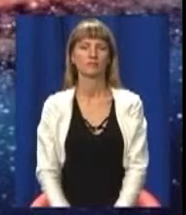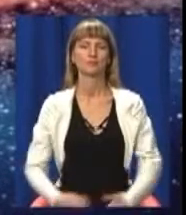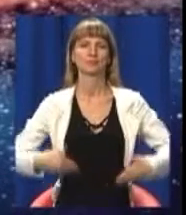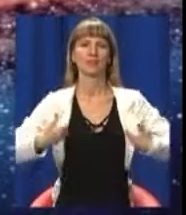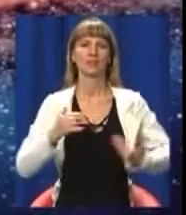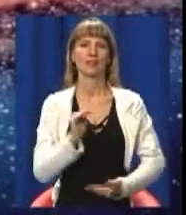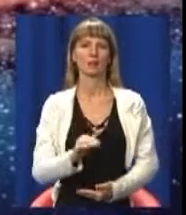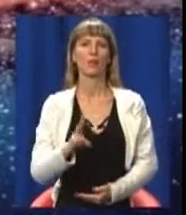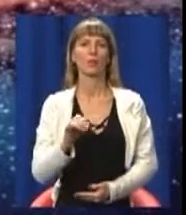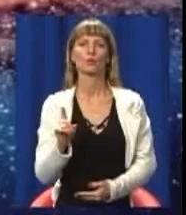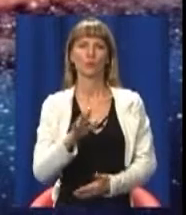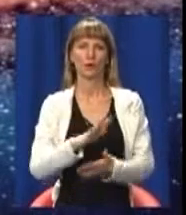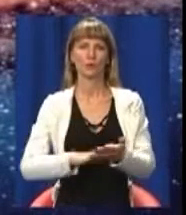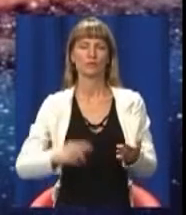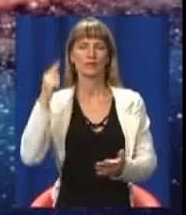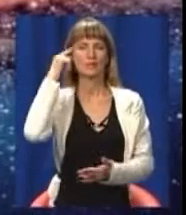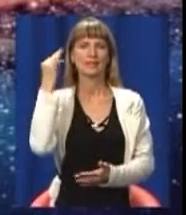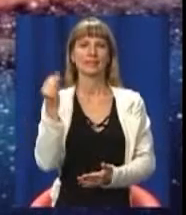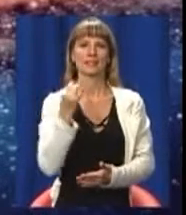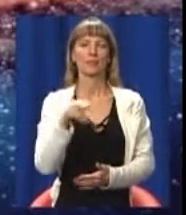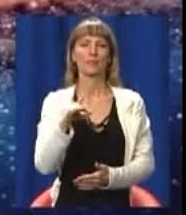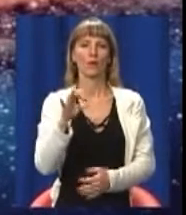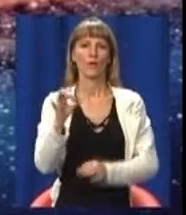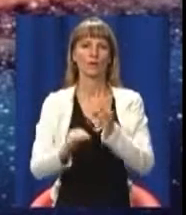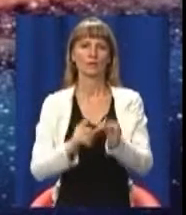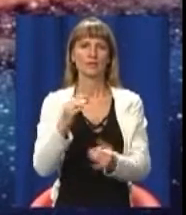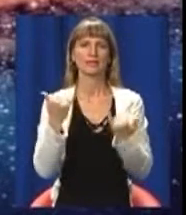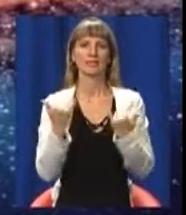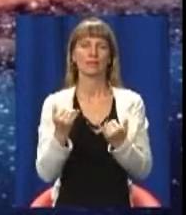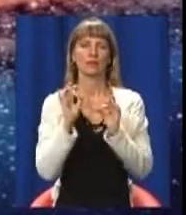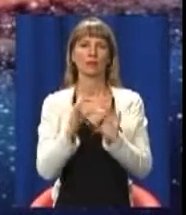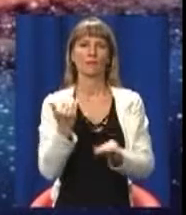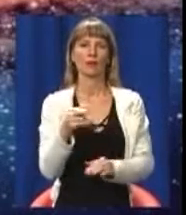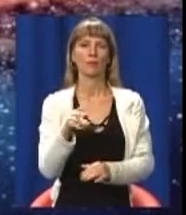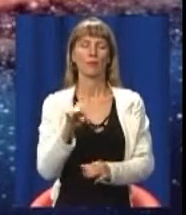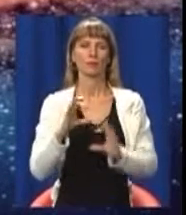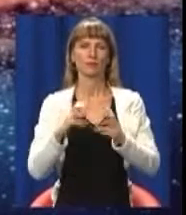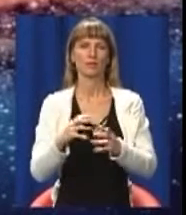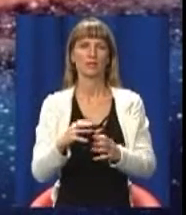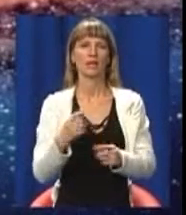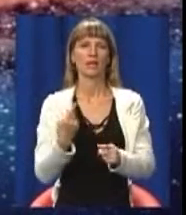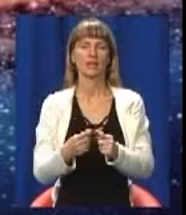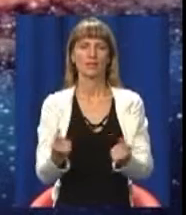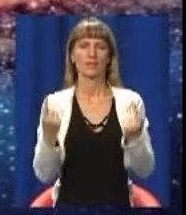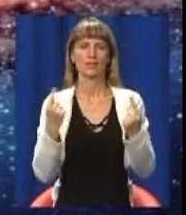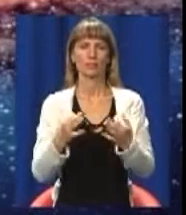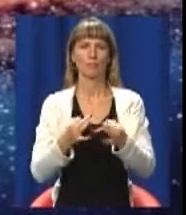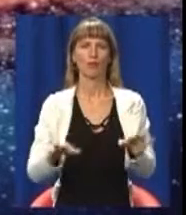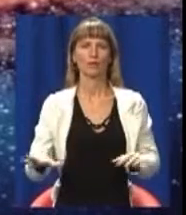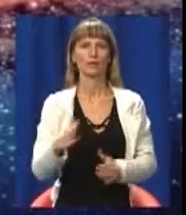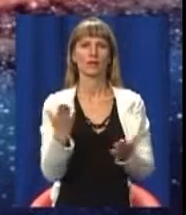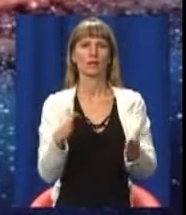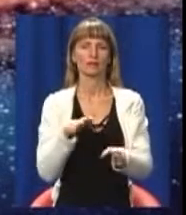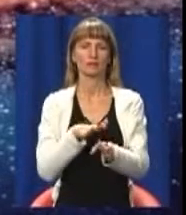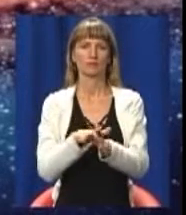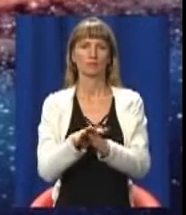Привіт, малята! Ну що, продовжимо дізнаватися цікавинки про космос? Сьогодні розповім вам про Всесвіт. Всесвіт – це величезний простір, який